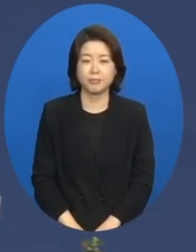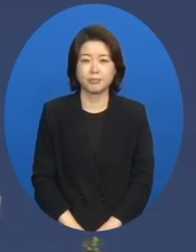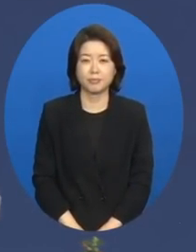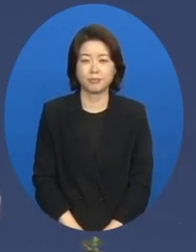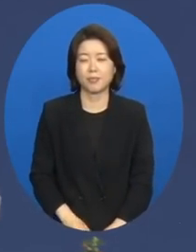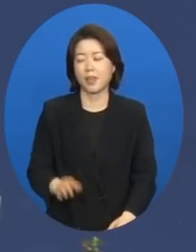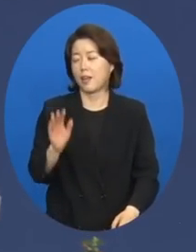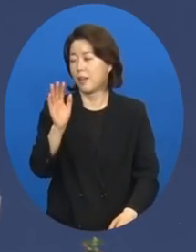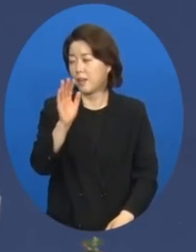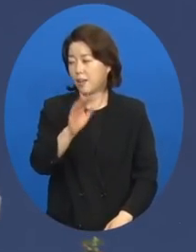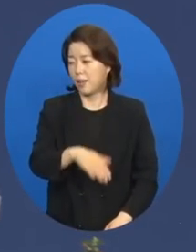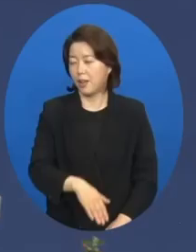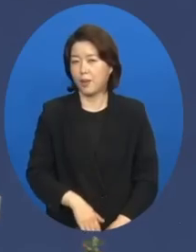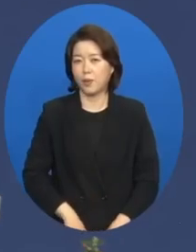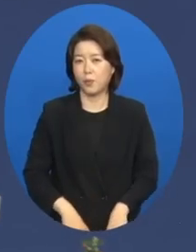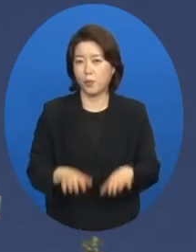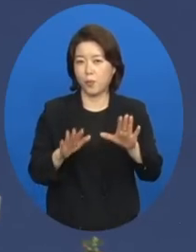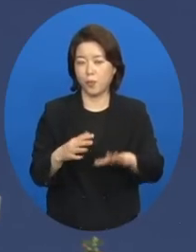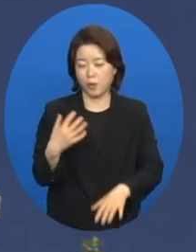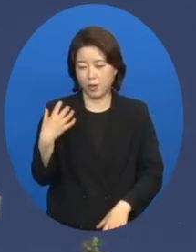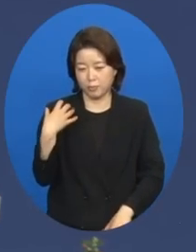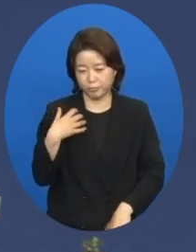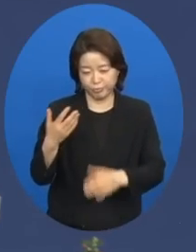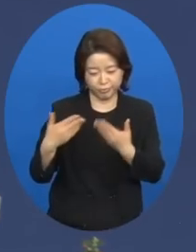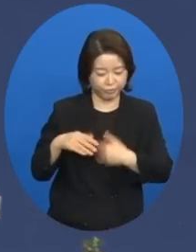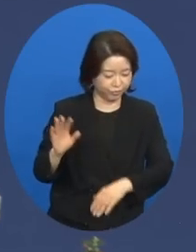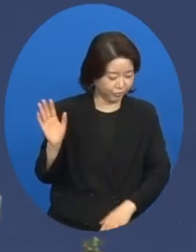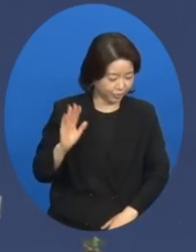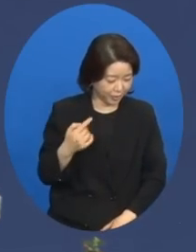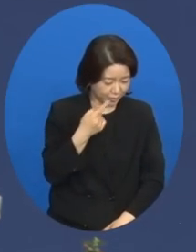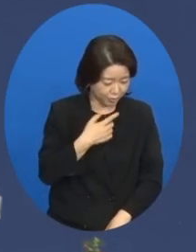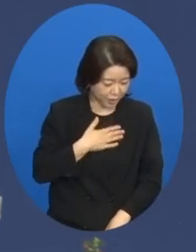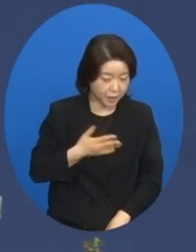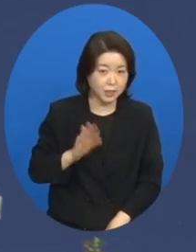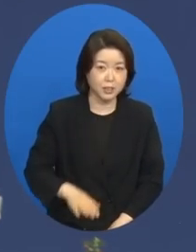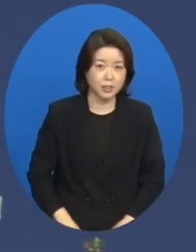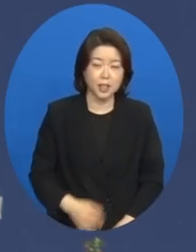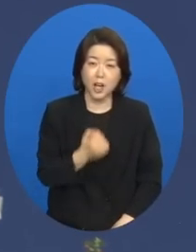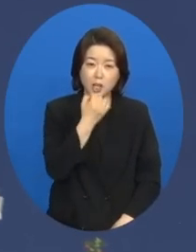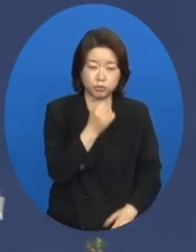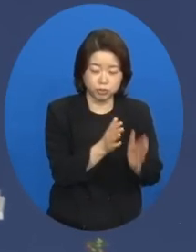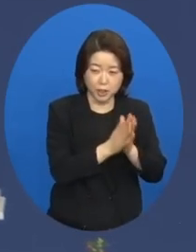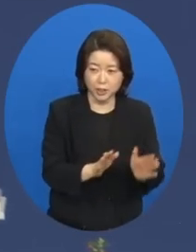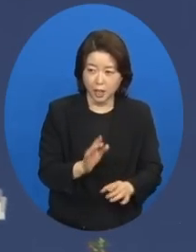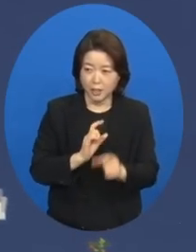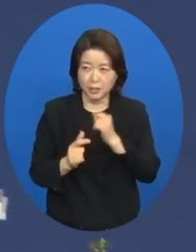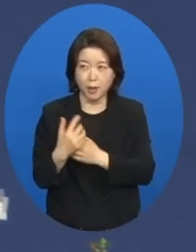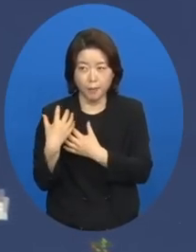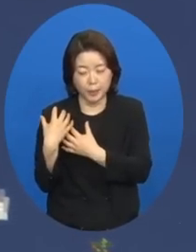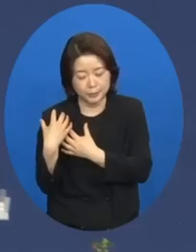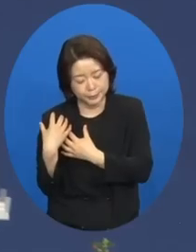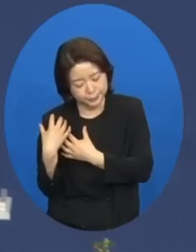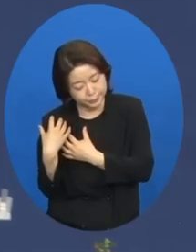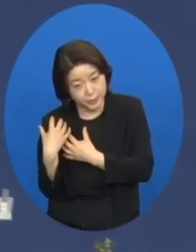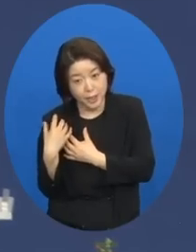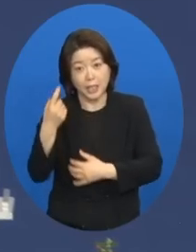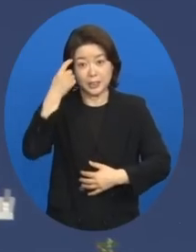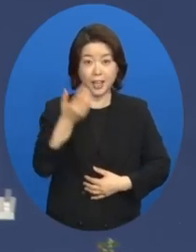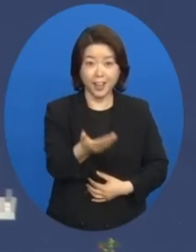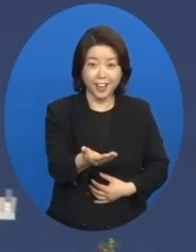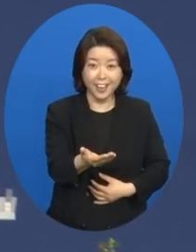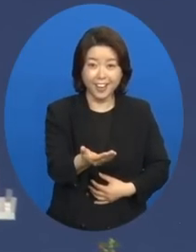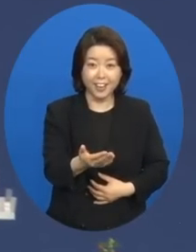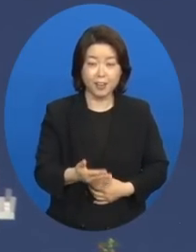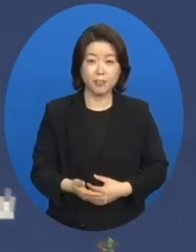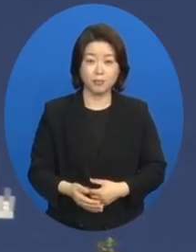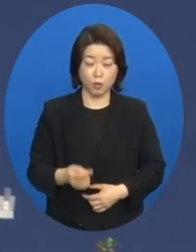아, 오늘은 부담을 안 줄 줄 알았더니 웃고 시작했다가 점점 또 부담이 오네 이런 생각이 드시죠?